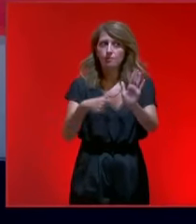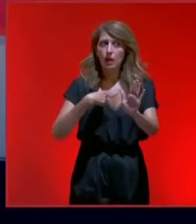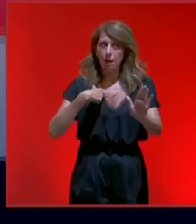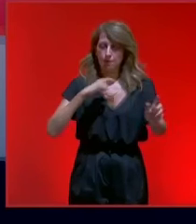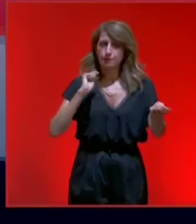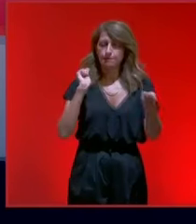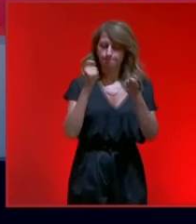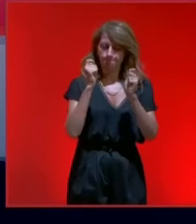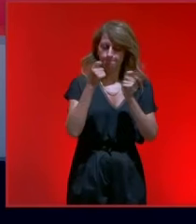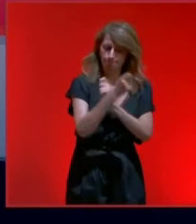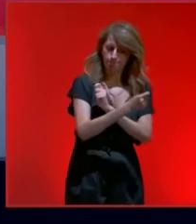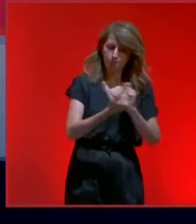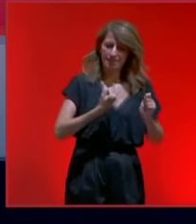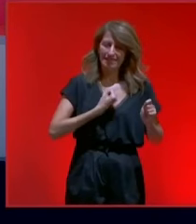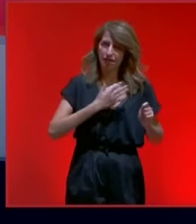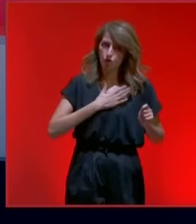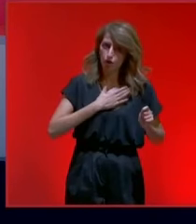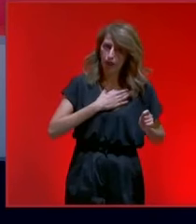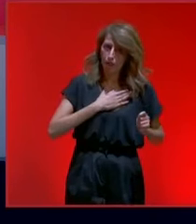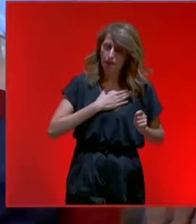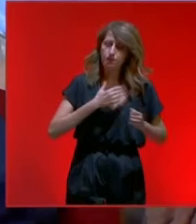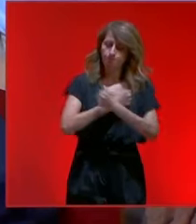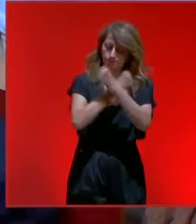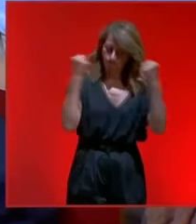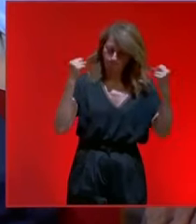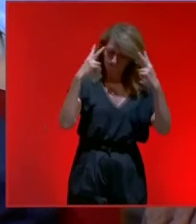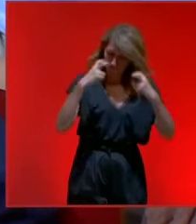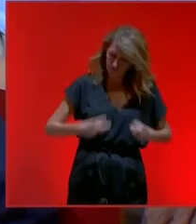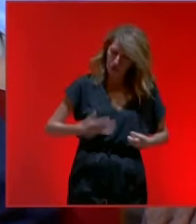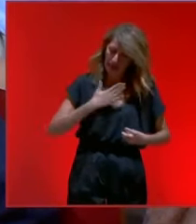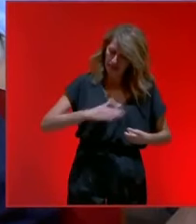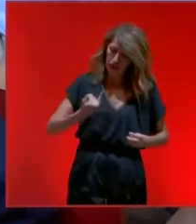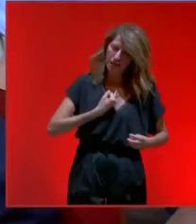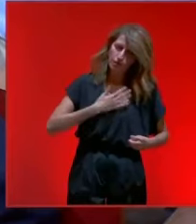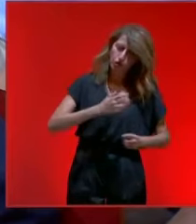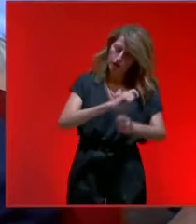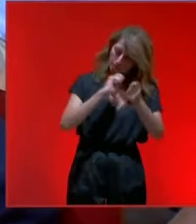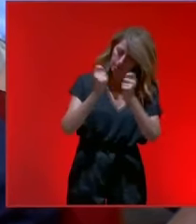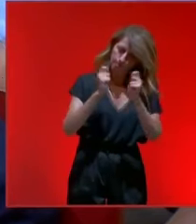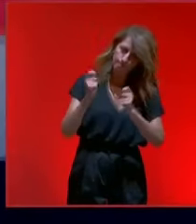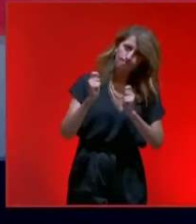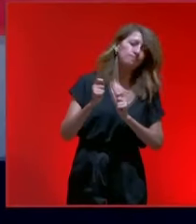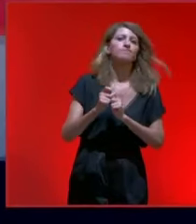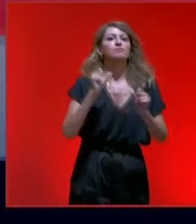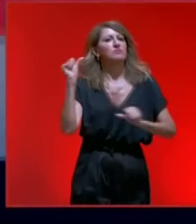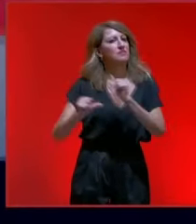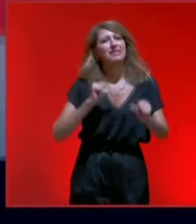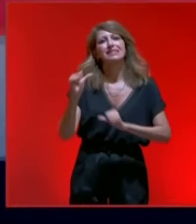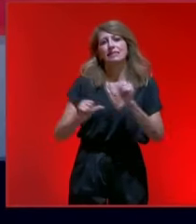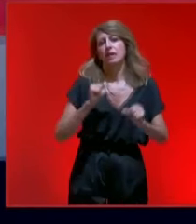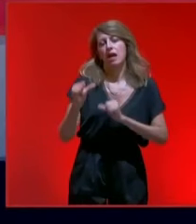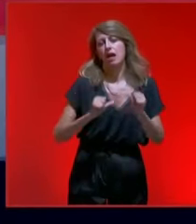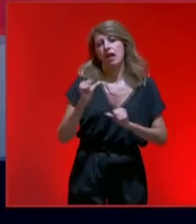την ταυτότητα του σύγχρονου κόμματος της αριστερής προοδευτικής δημοκρατικής παράταξης. Δεν μπορεί να αξιώνουμε